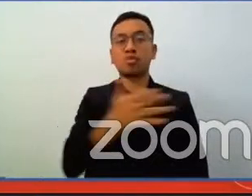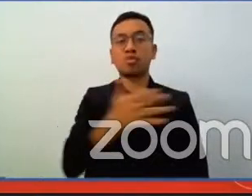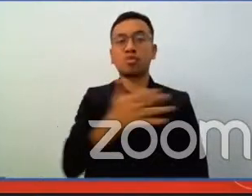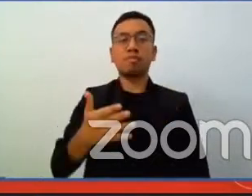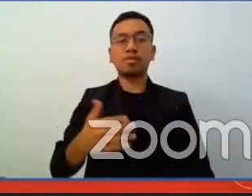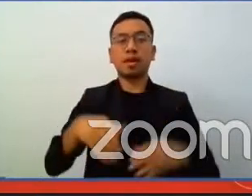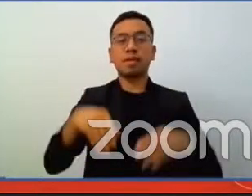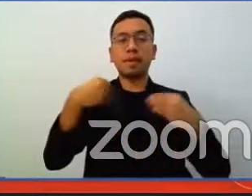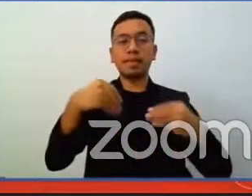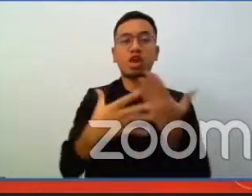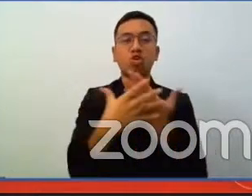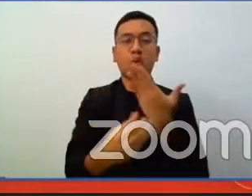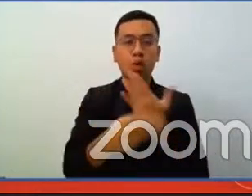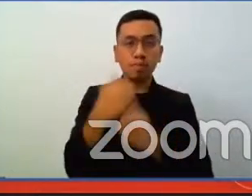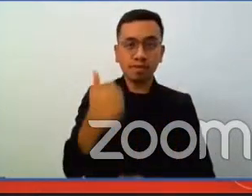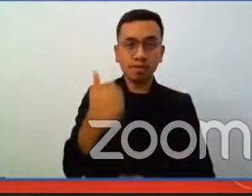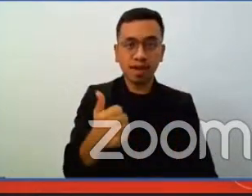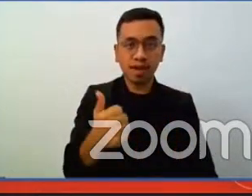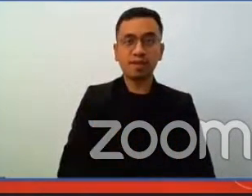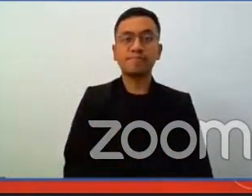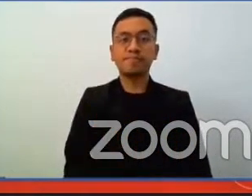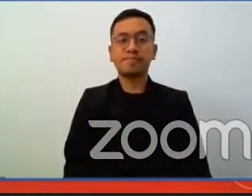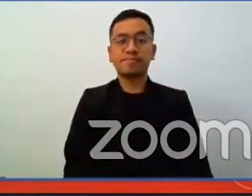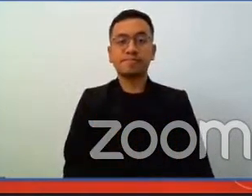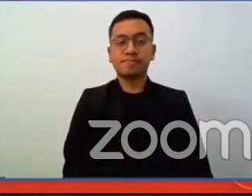yang ada di sini. Kemudian